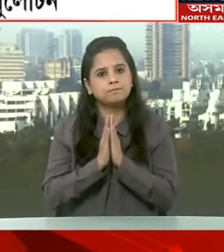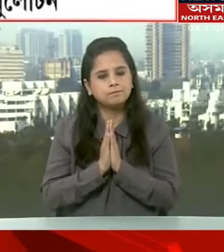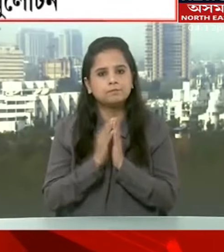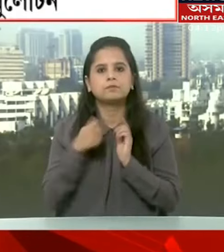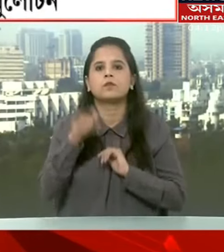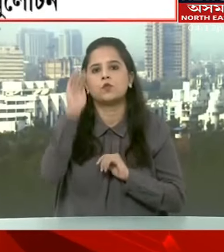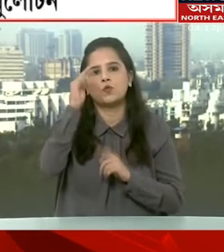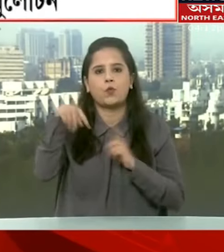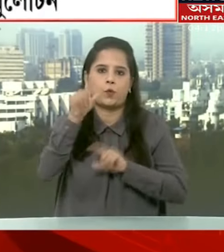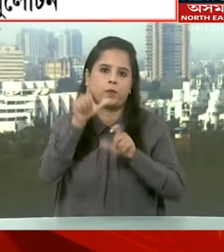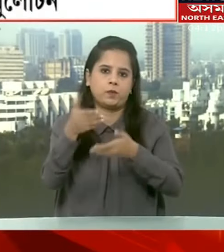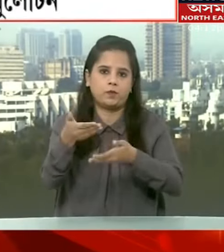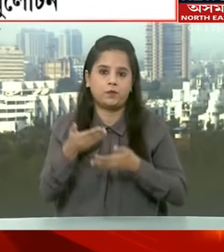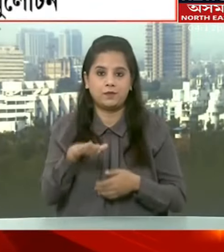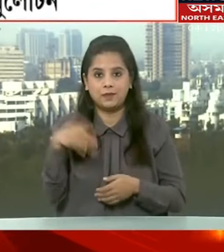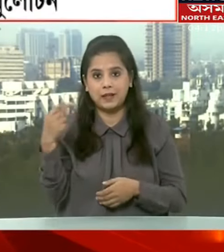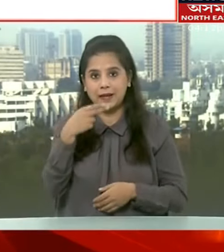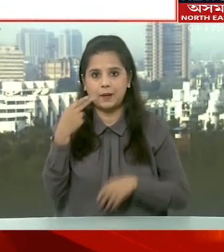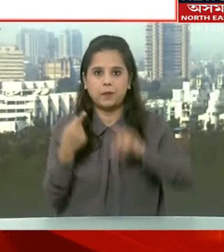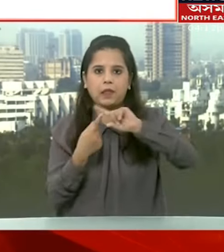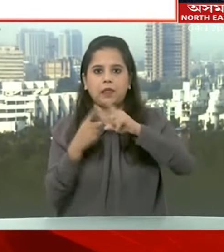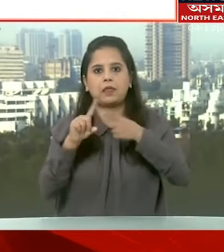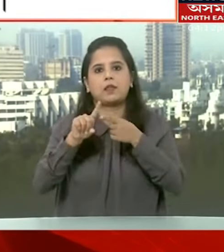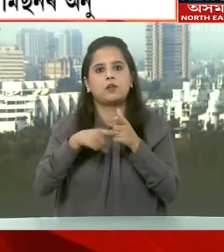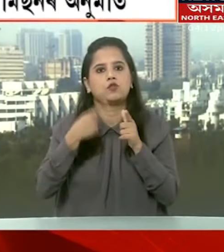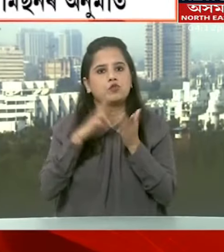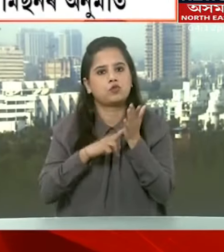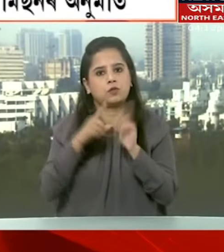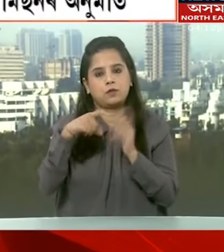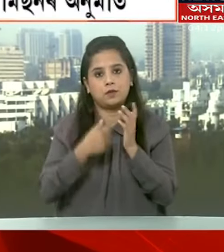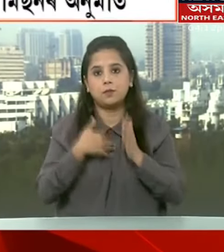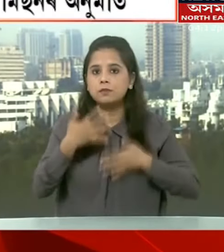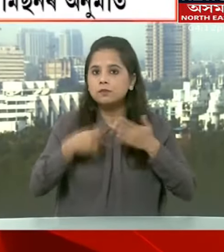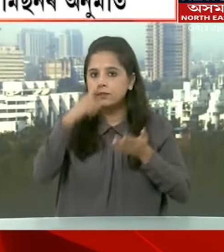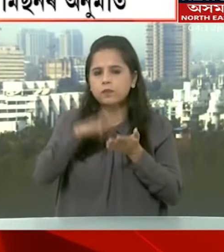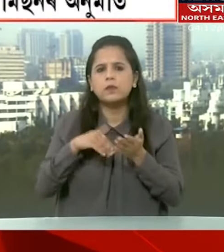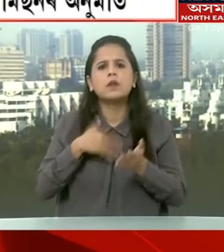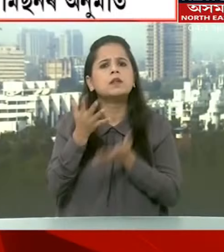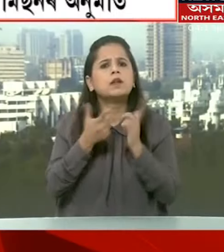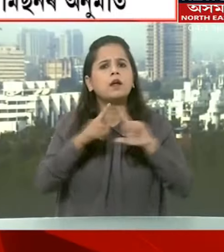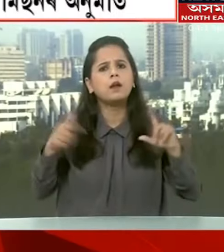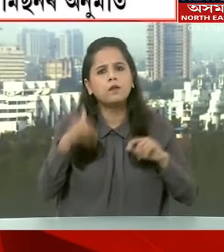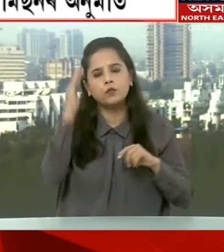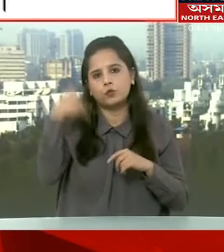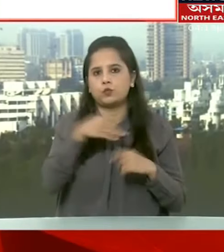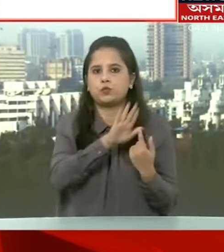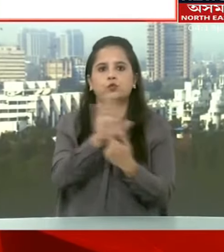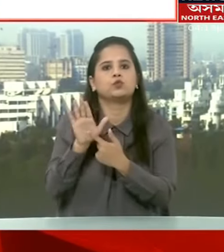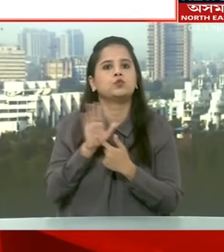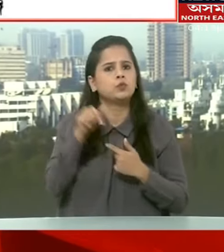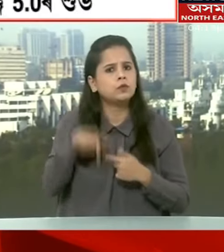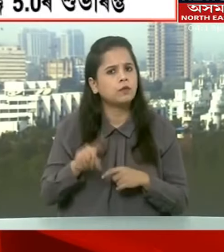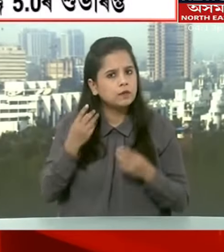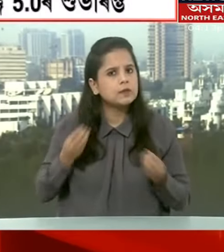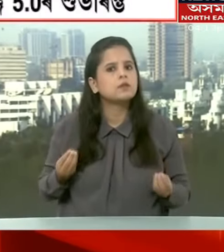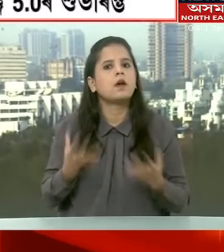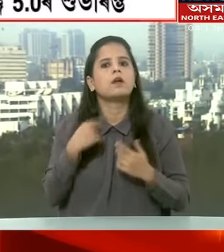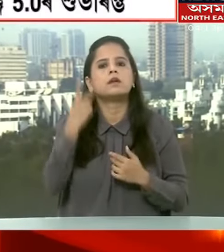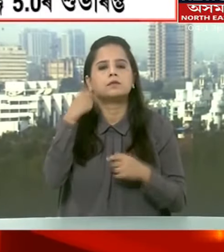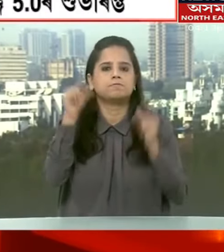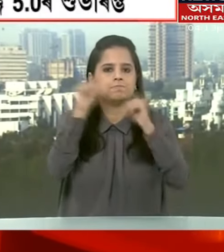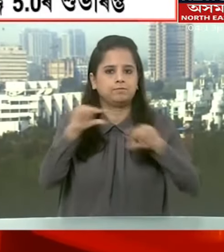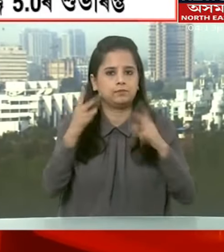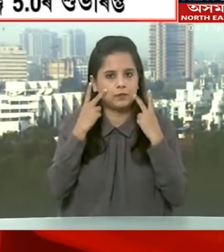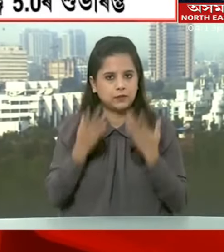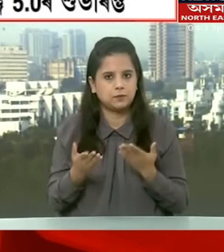नमस्कार इस बुलेटिन में आपका स्वागत है मैं हूं तेजेंद्र और मेरे साथ है मेरी सहयोगी मनीषा जो सांकेतिक भाषा में खबरों को आप तक पहुंचाएंगी तो आइए शुरुआत करते हैं हेडलाइंस